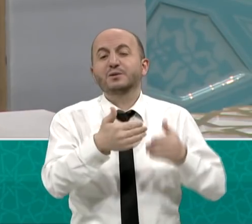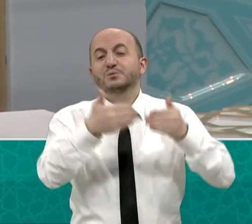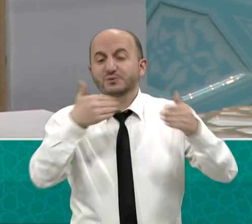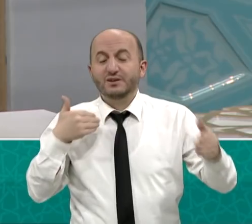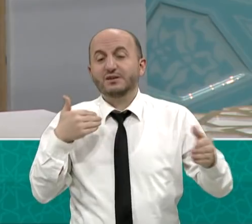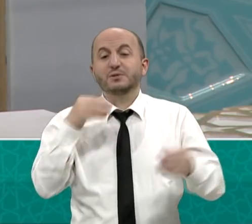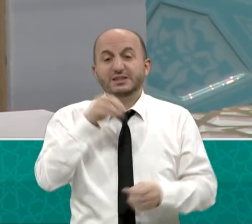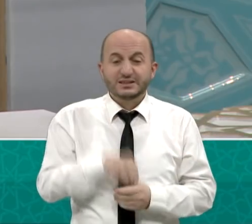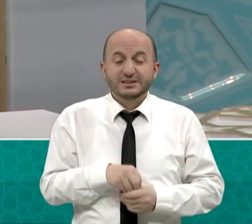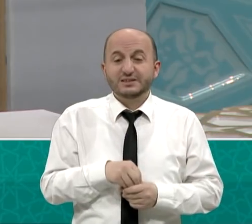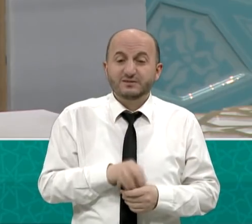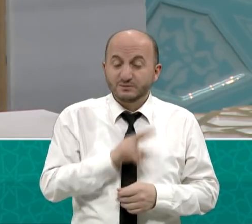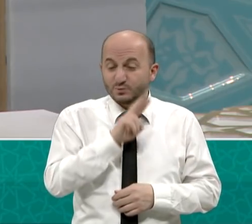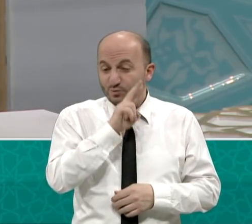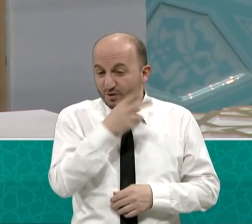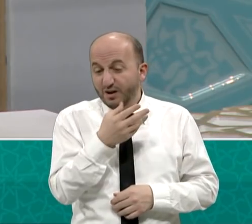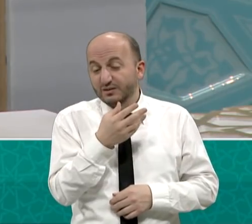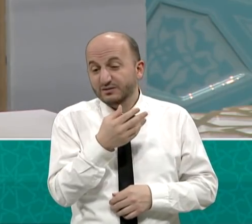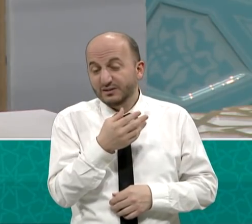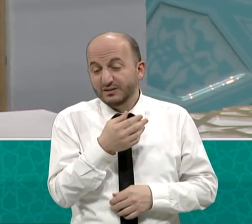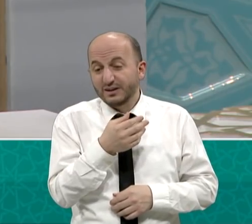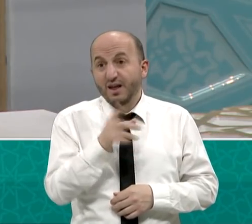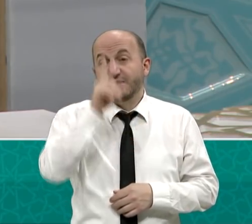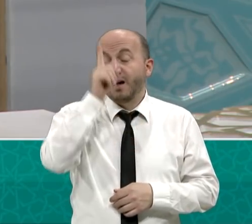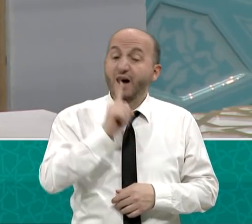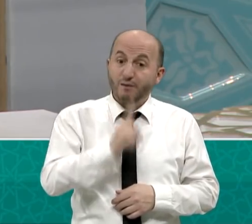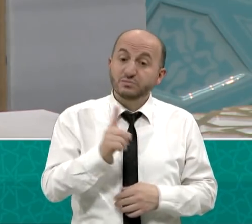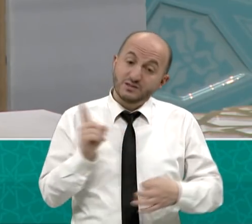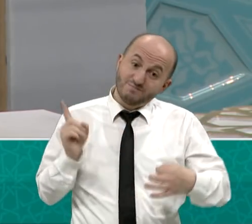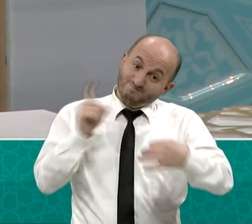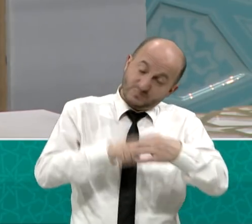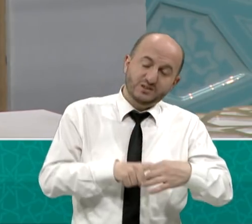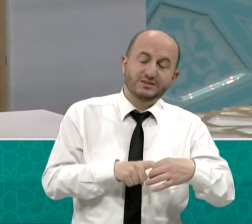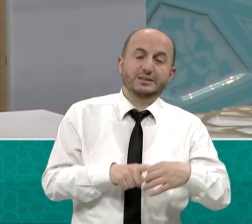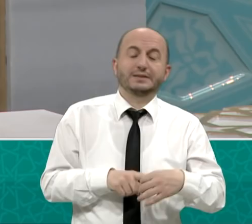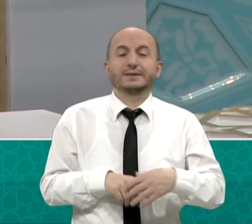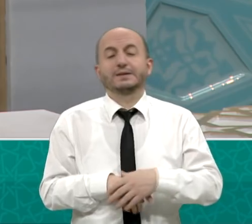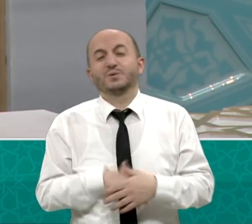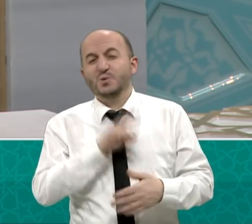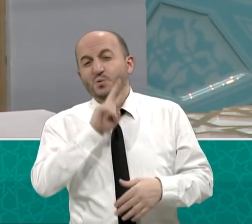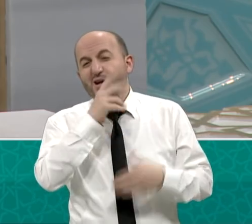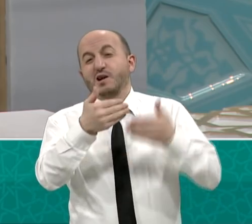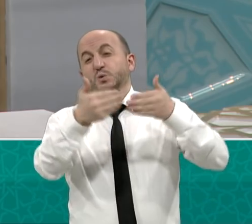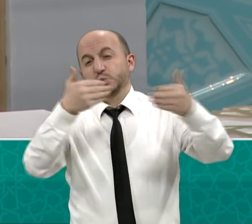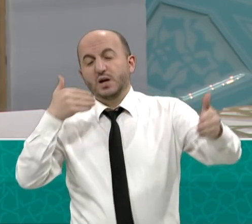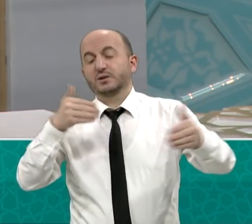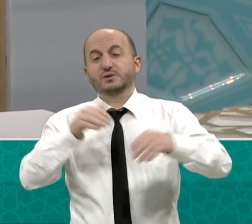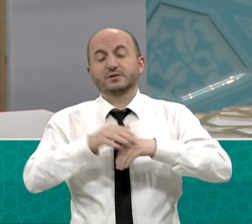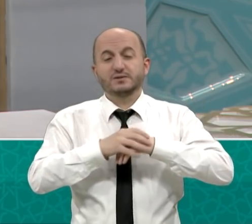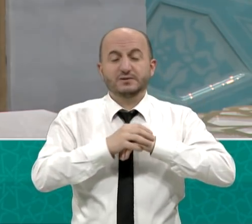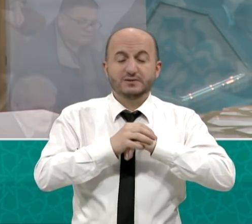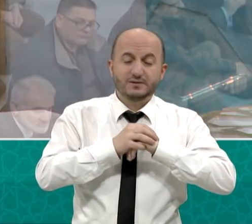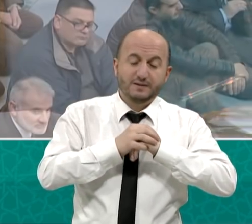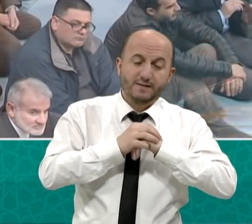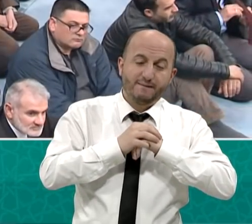uzaklaşmak suretiyle günahtan Allah'ın emrine hicret ettiler diyerek de bunu belki tevil edebiliriz Efendimizin